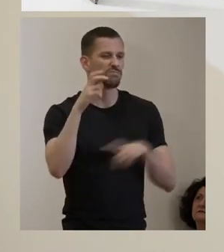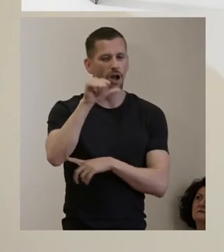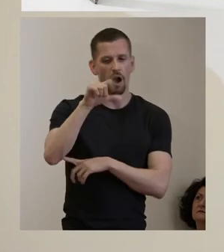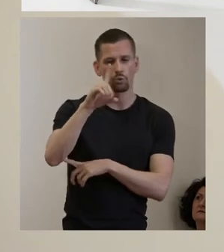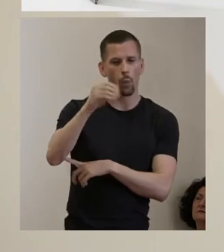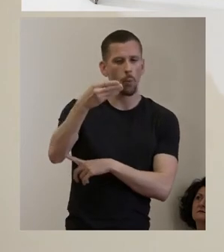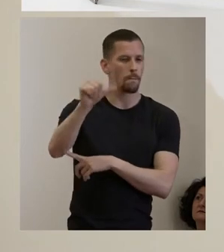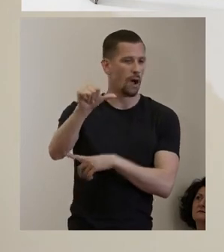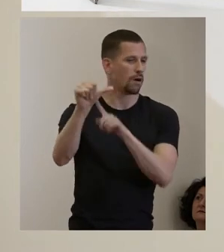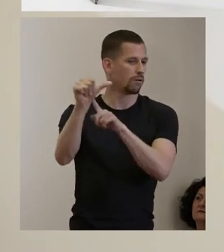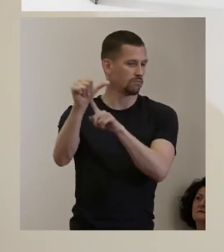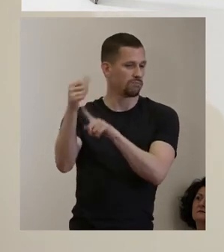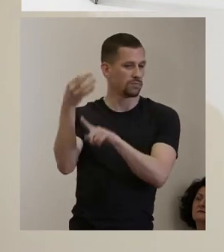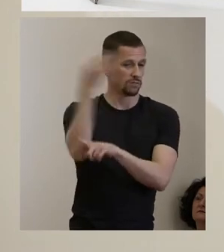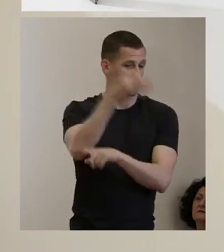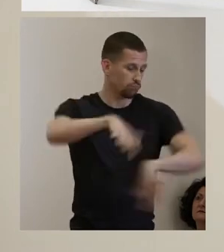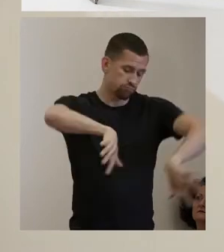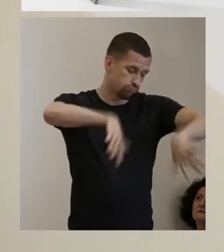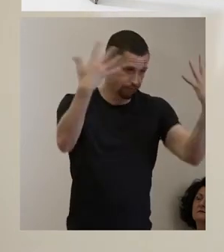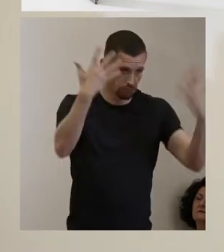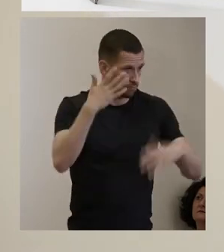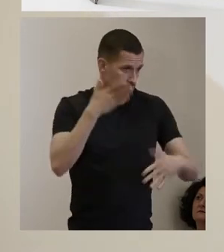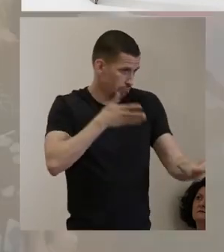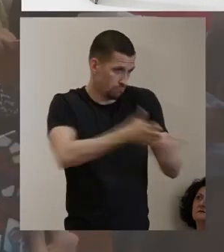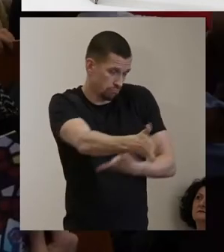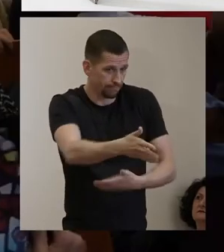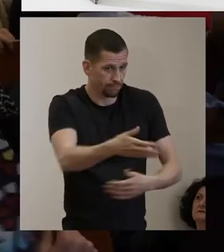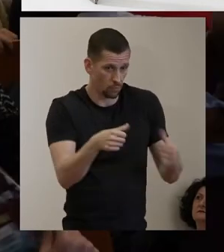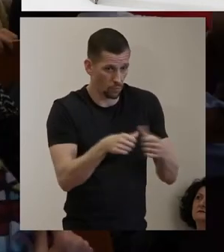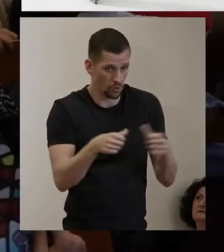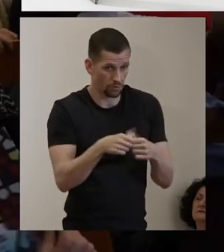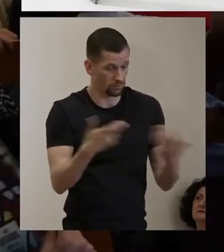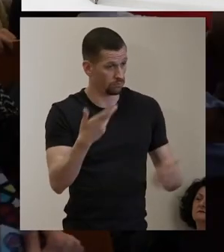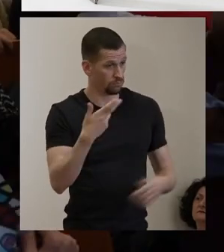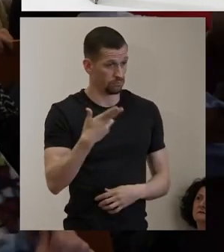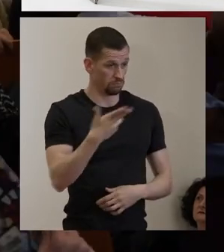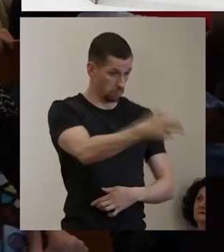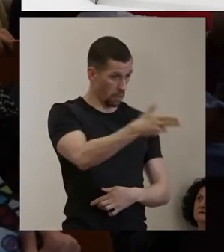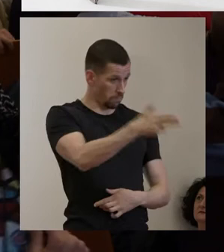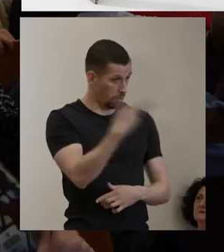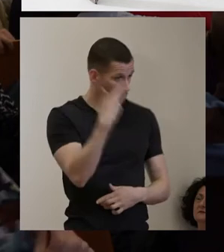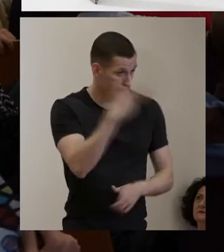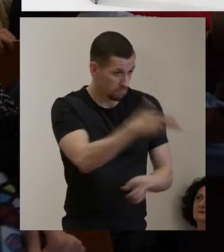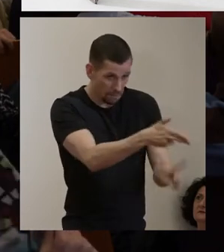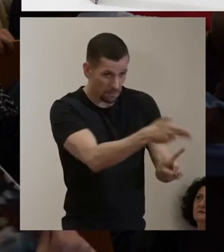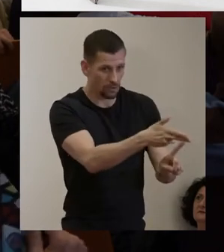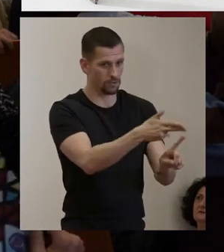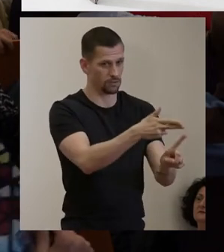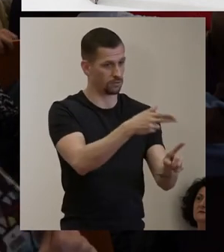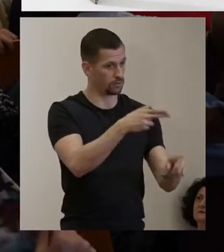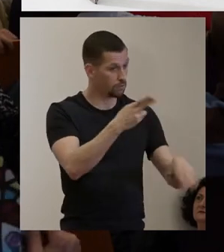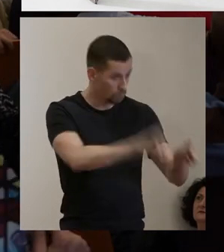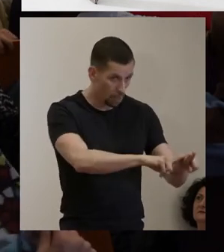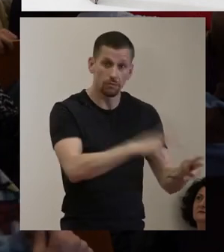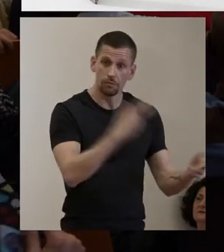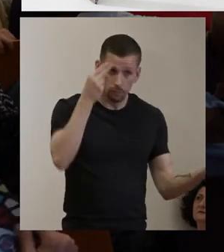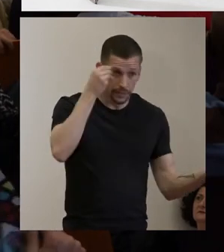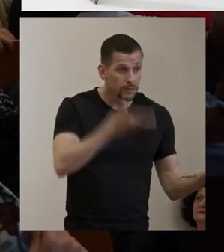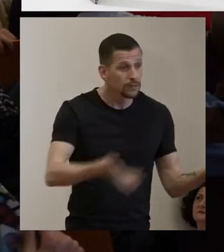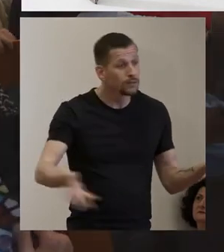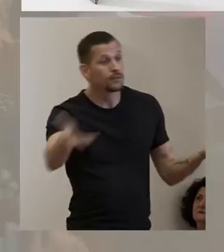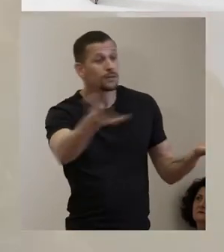que la vie quitte le corps de ce malheureux. La violence de la scène provoque le soulèvement des autres captifs. Le